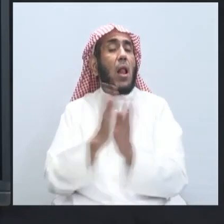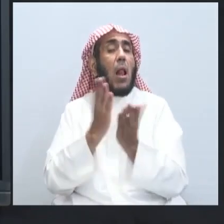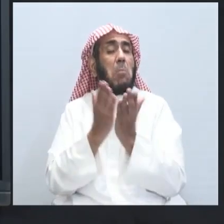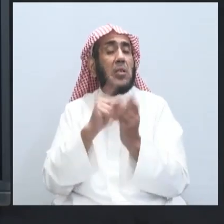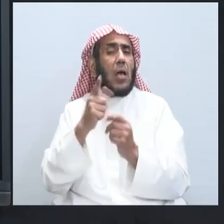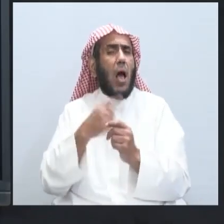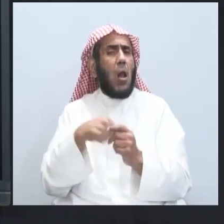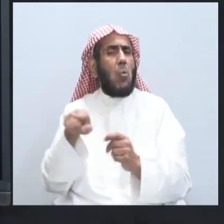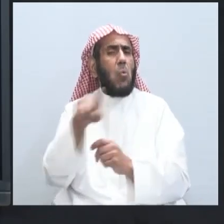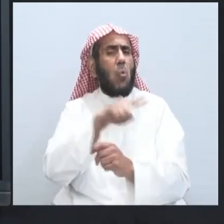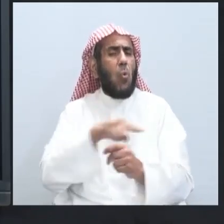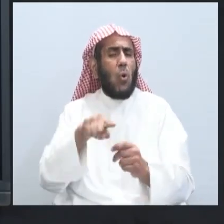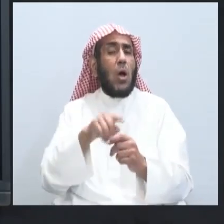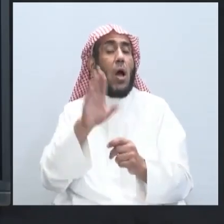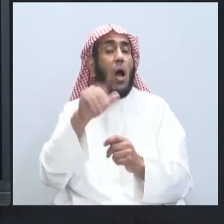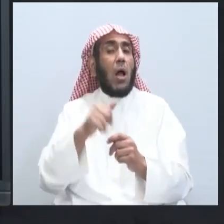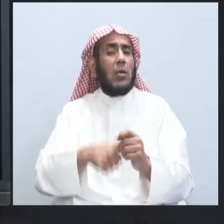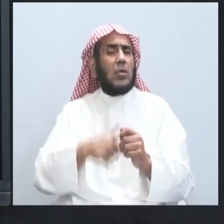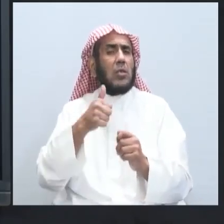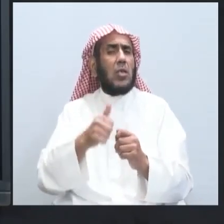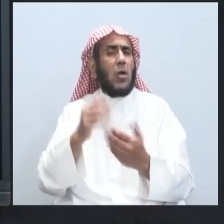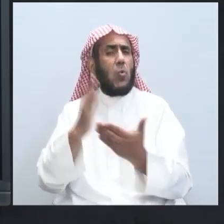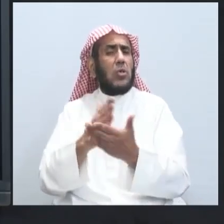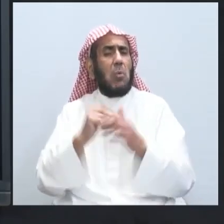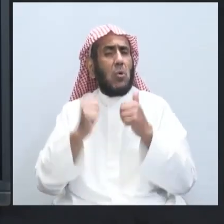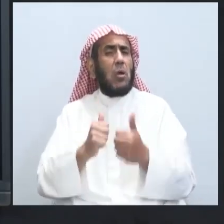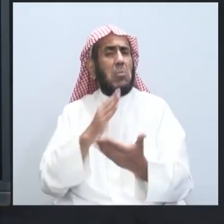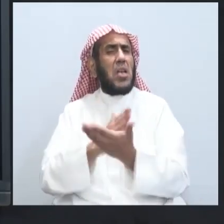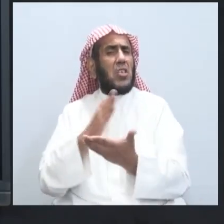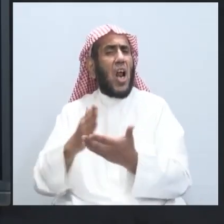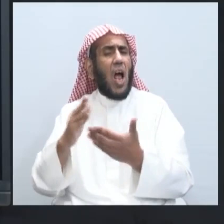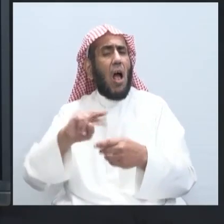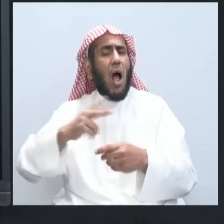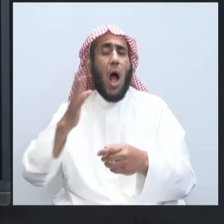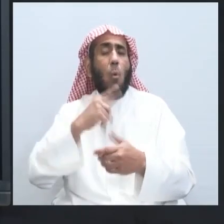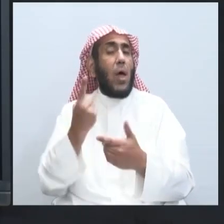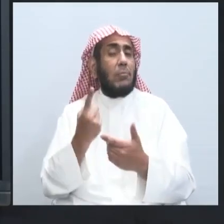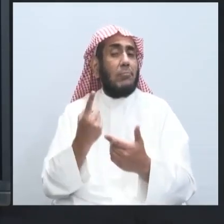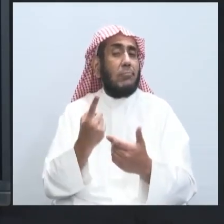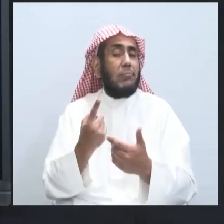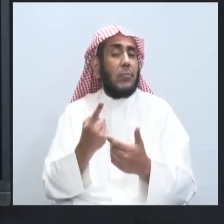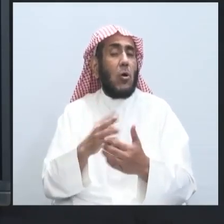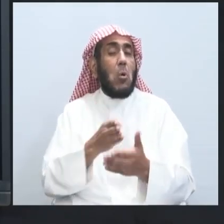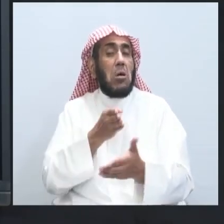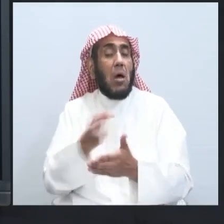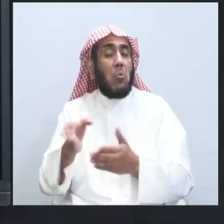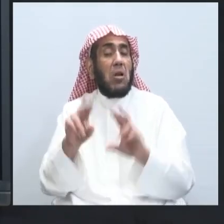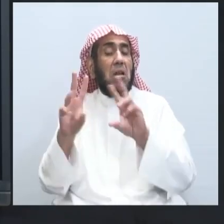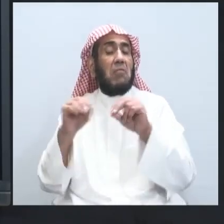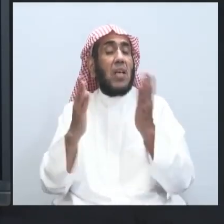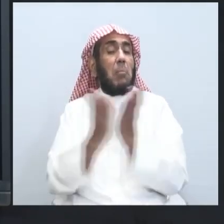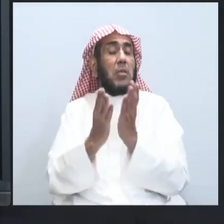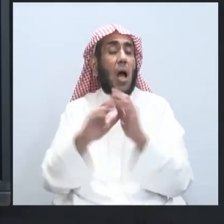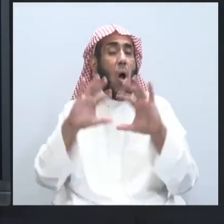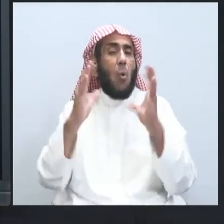يعتبرون ان نستطيع هل نستطيع ان نقسم هؤلا الطلاب الى شرائح ام لا هم يذهبون لنفس المدرسه او